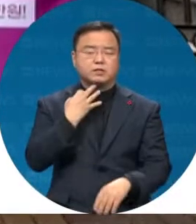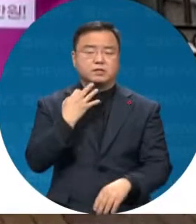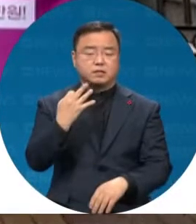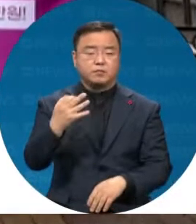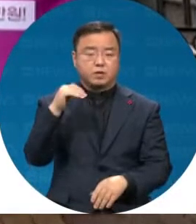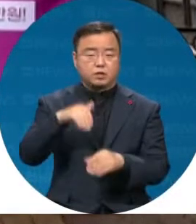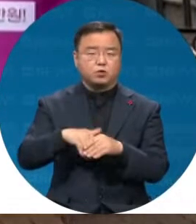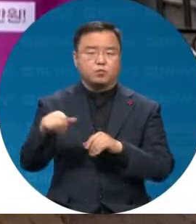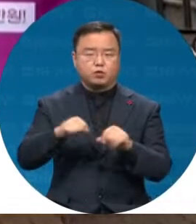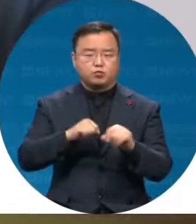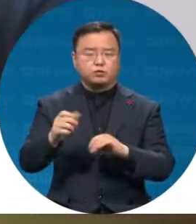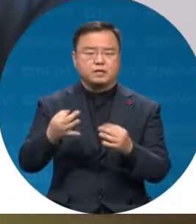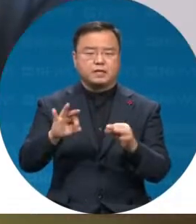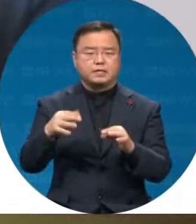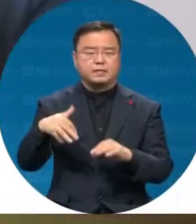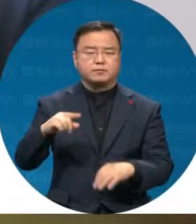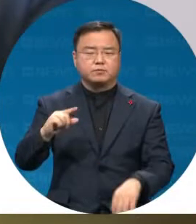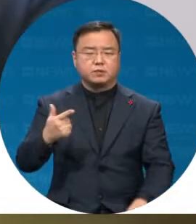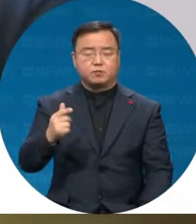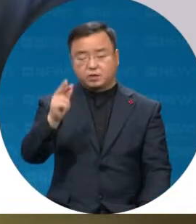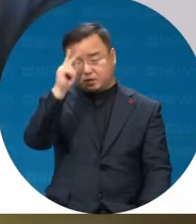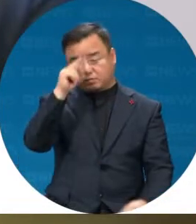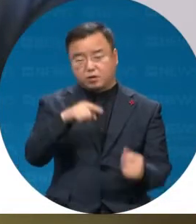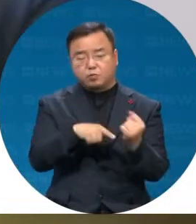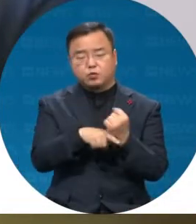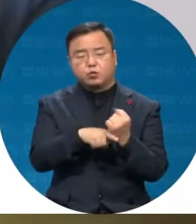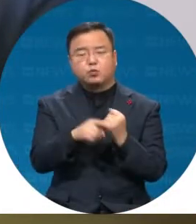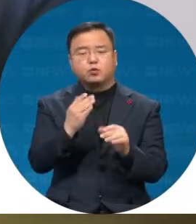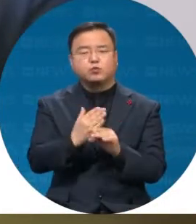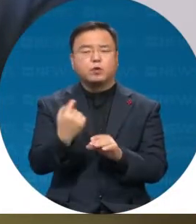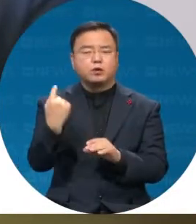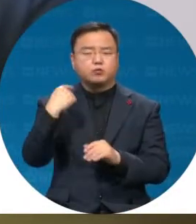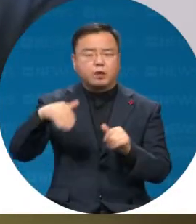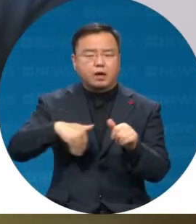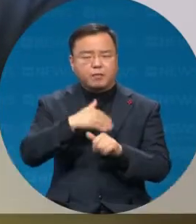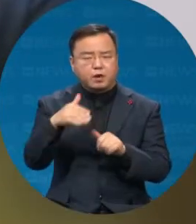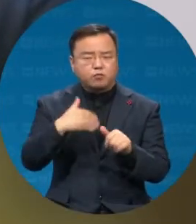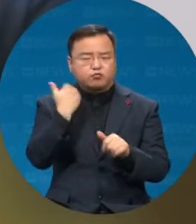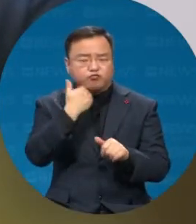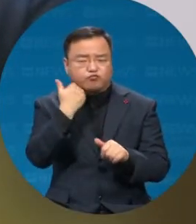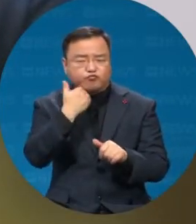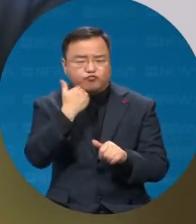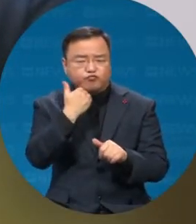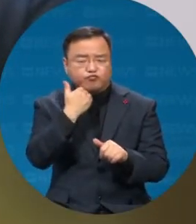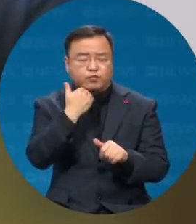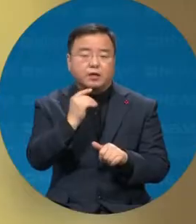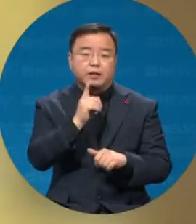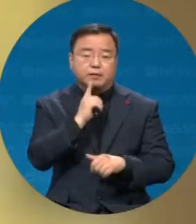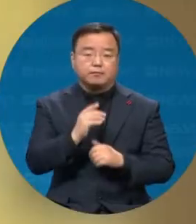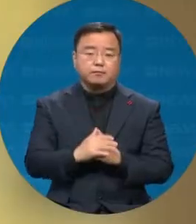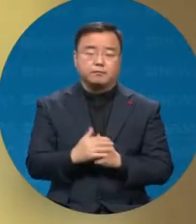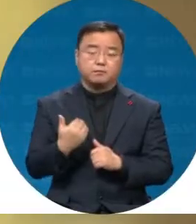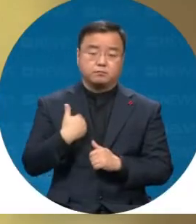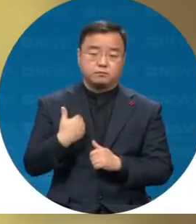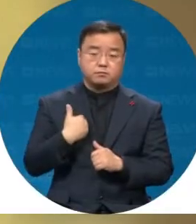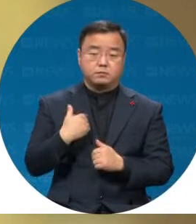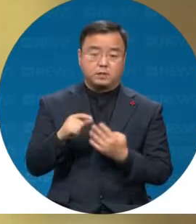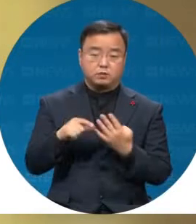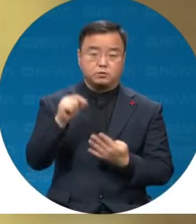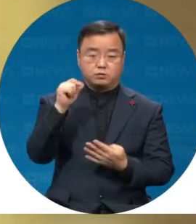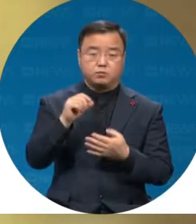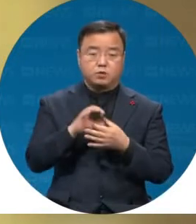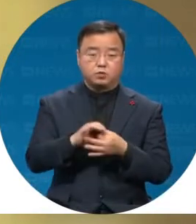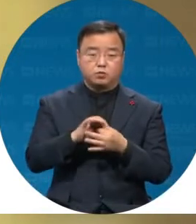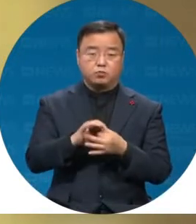운동에 나선 김 창구는 경찰 조사에서 배우가 누구냐는 질문에 시달렸습니다 이제 선택에 의해서 제